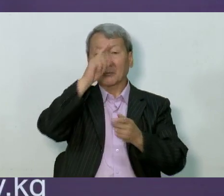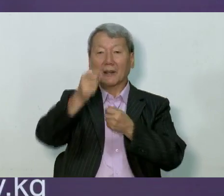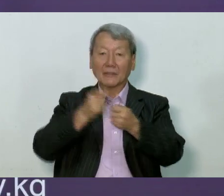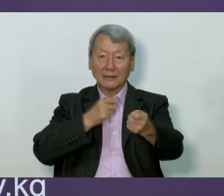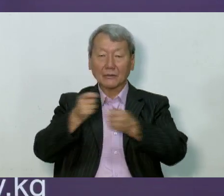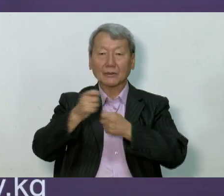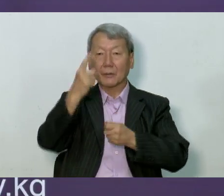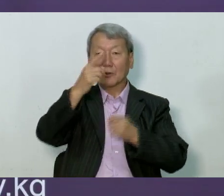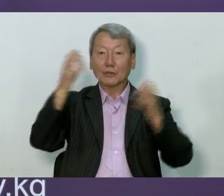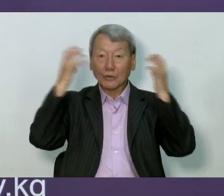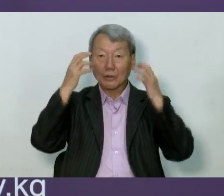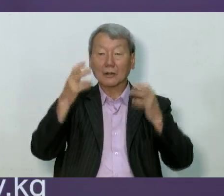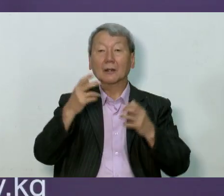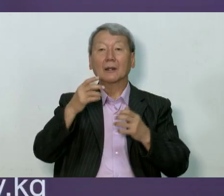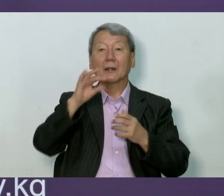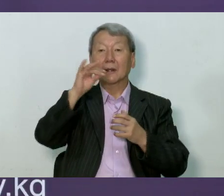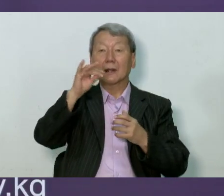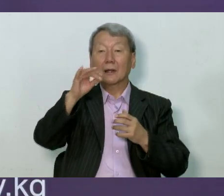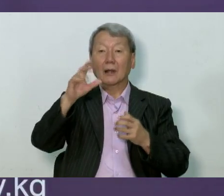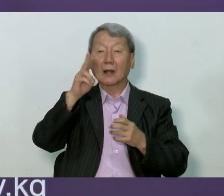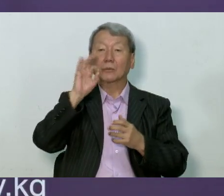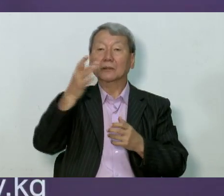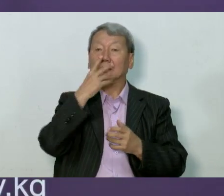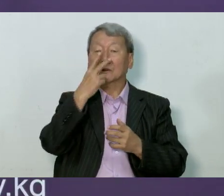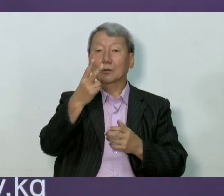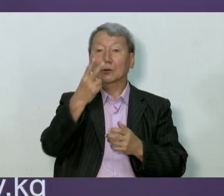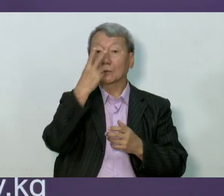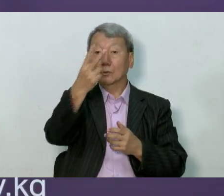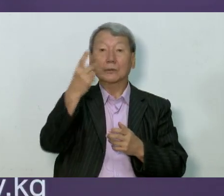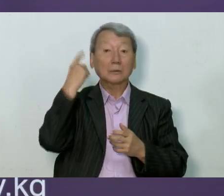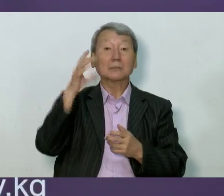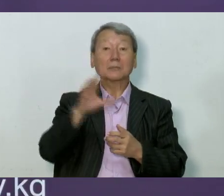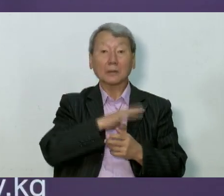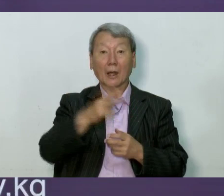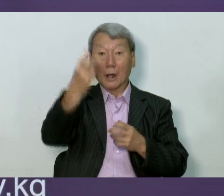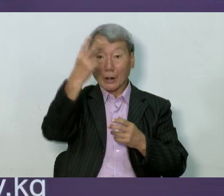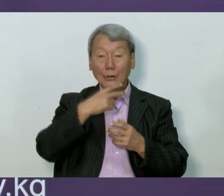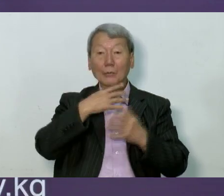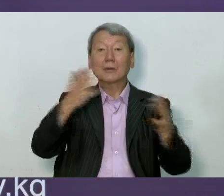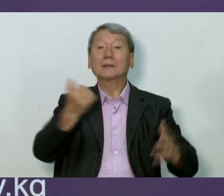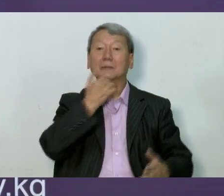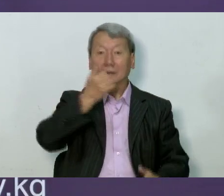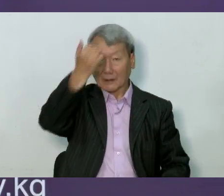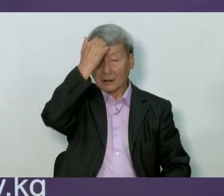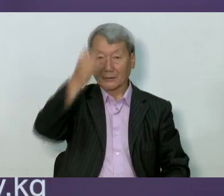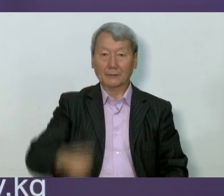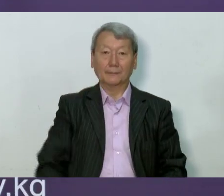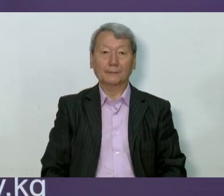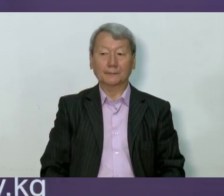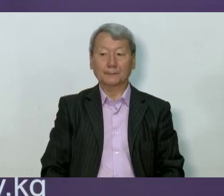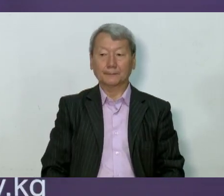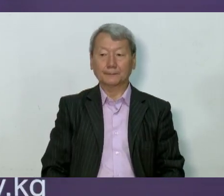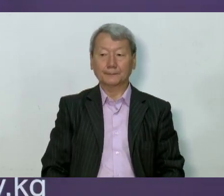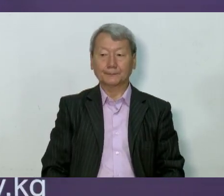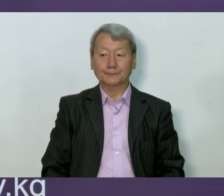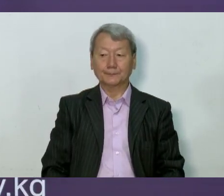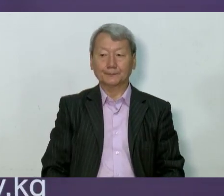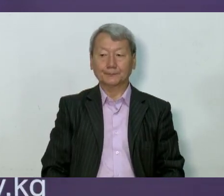социальное правительство, 1 радионун баракчаларынан, ошондой эле кабар улуттук маалымат агенттигинен көрүп угалдыңыздар. Көңүл бурганыңыздарга чоң рахмат.